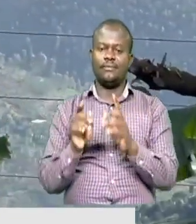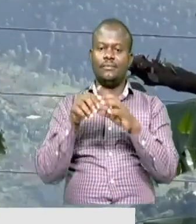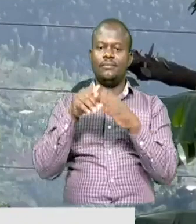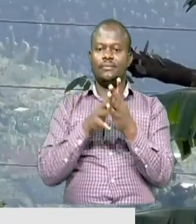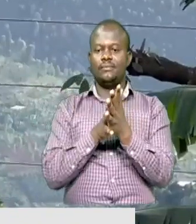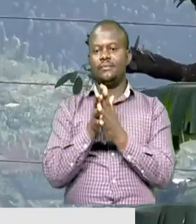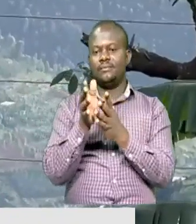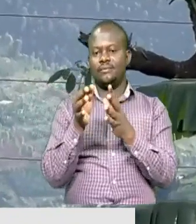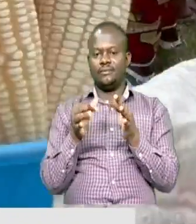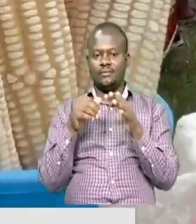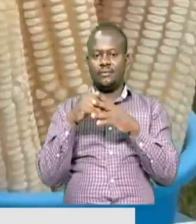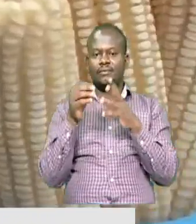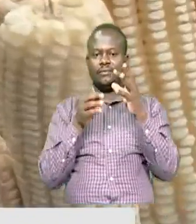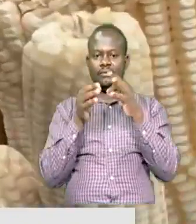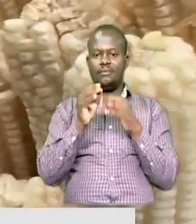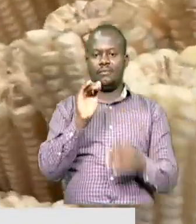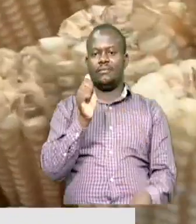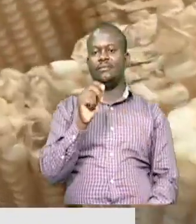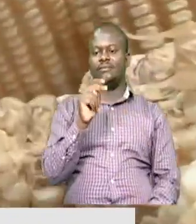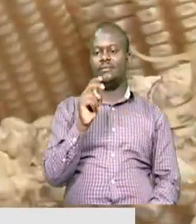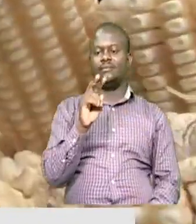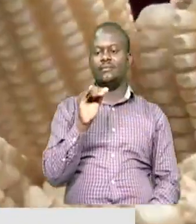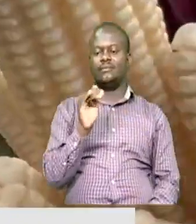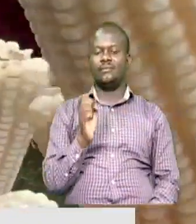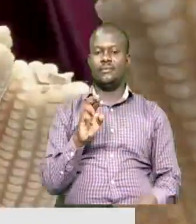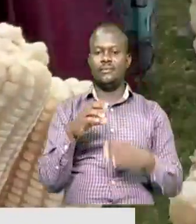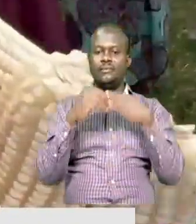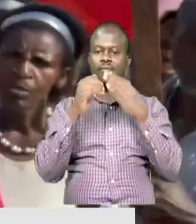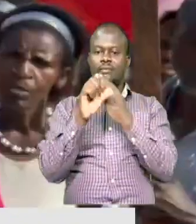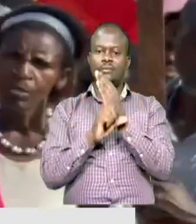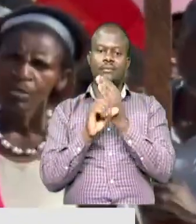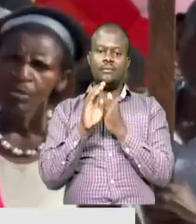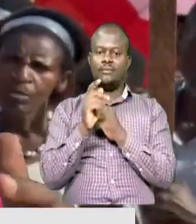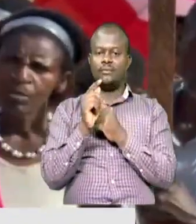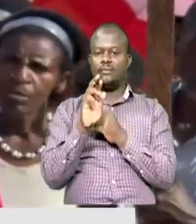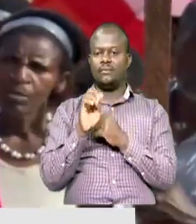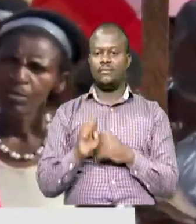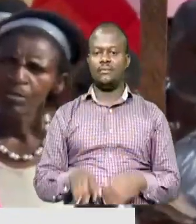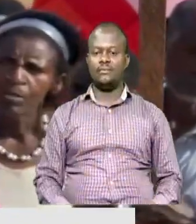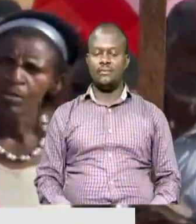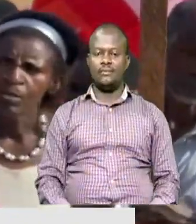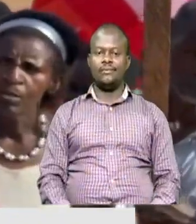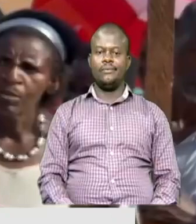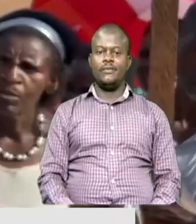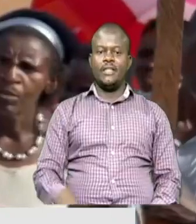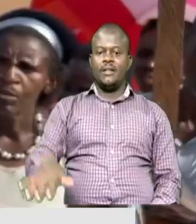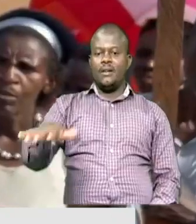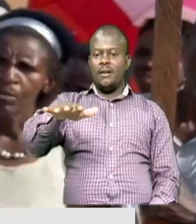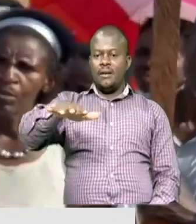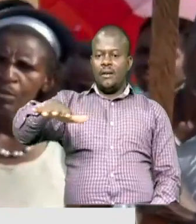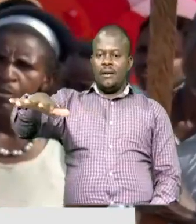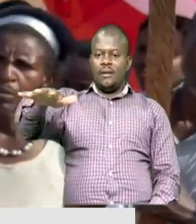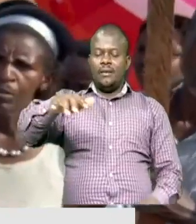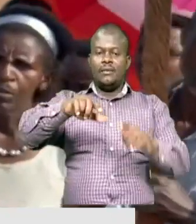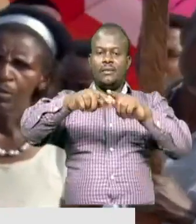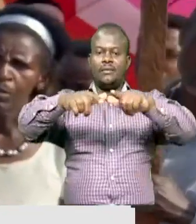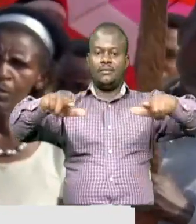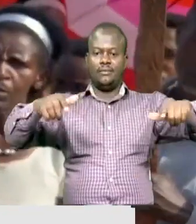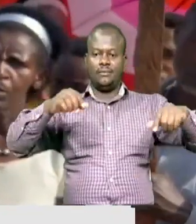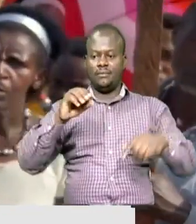mu bisobanurwa na Janvier Bisengimana uyoboriye umurenge wa Bukure. Hariya hasi dufite ikiyaga cyacu cya